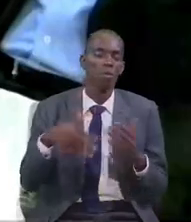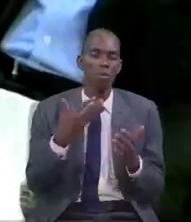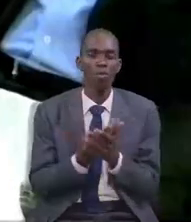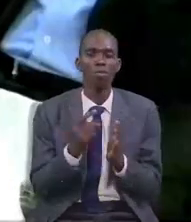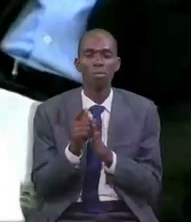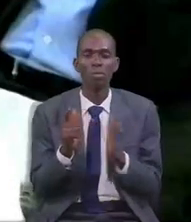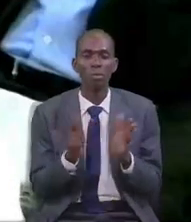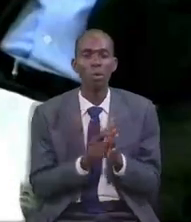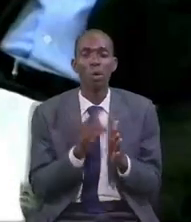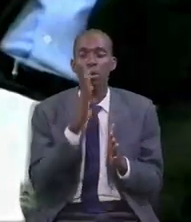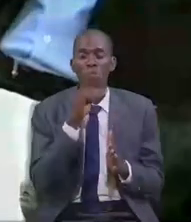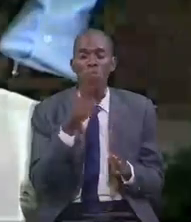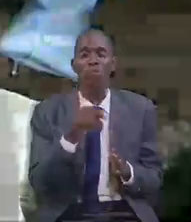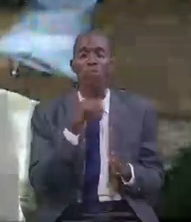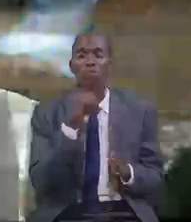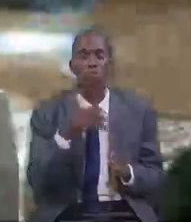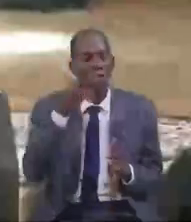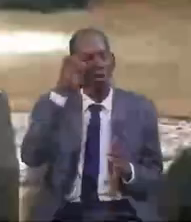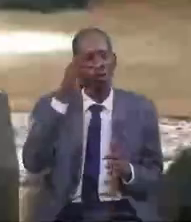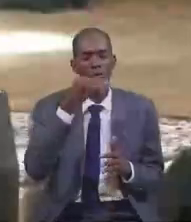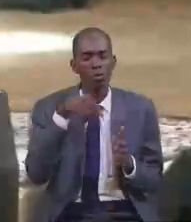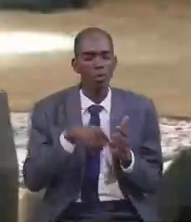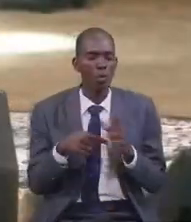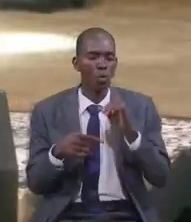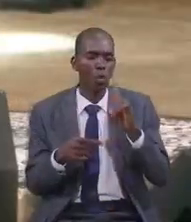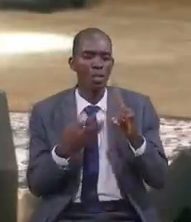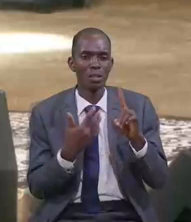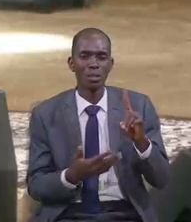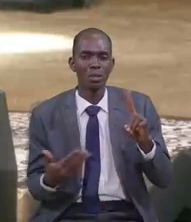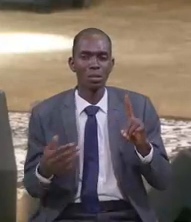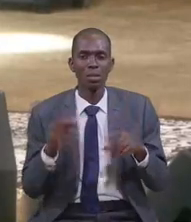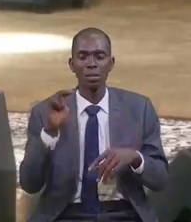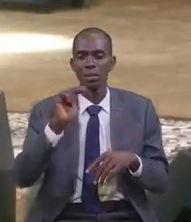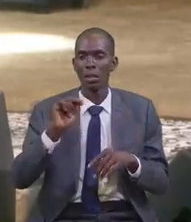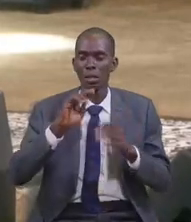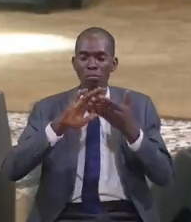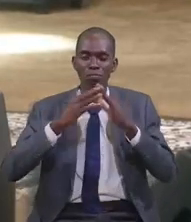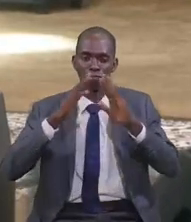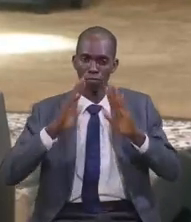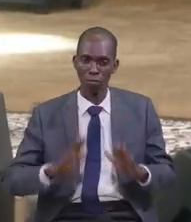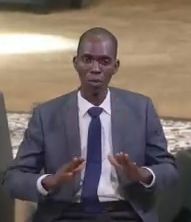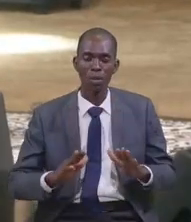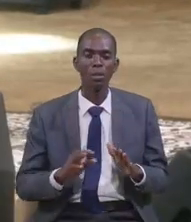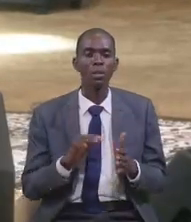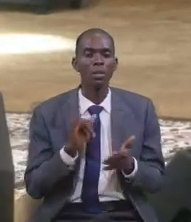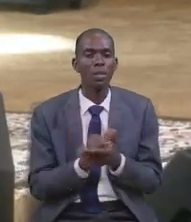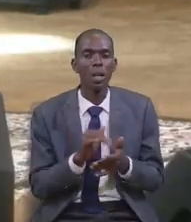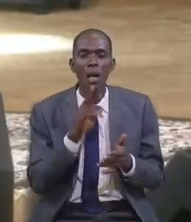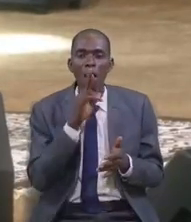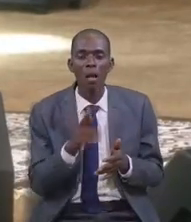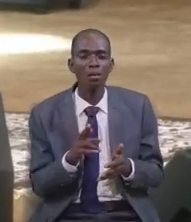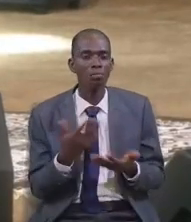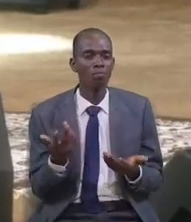violer, transgresser une, vous avez violé toute la loi. Ne soyez pas, vous ne devez pas